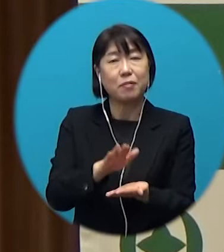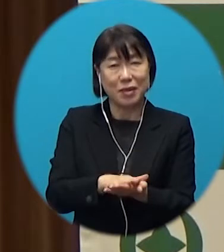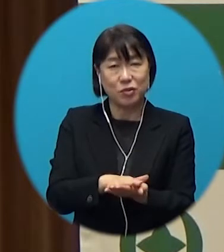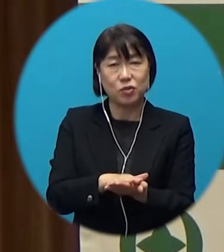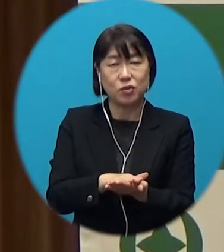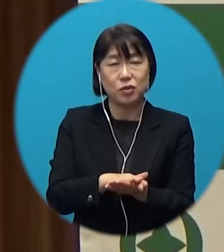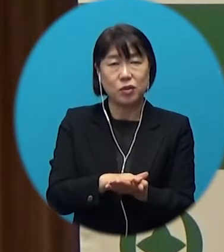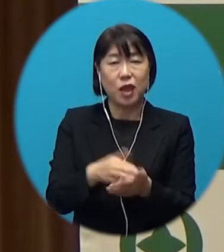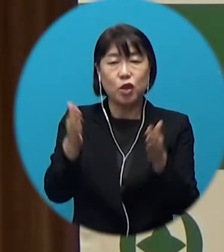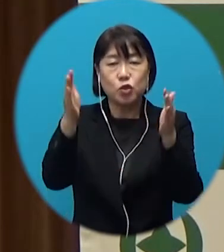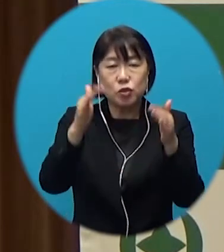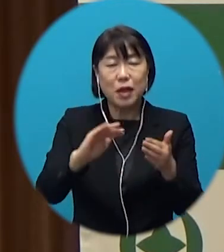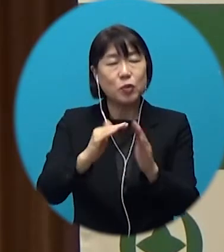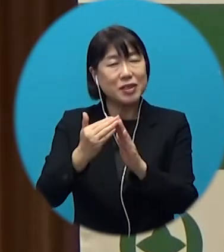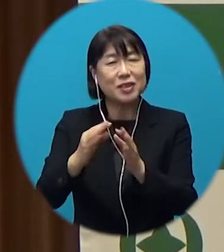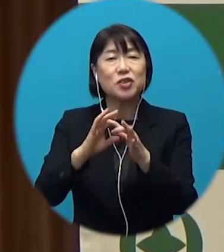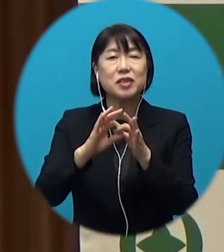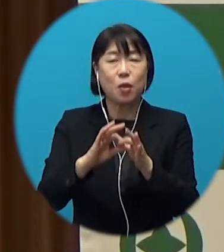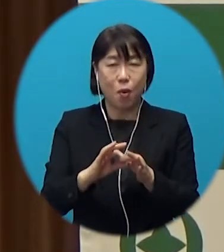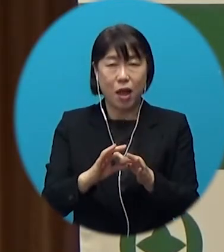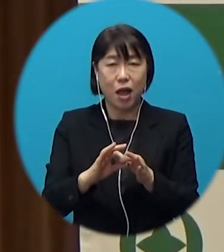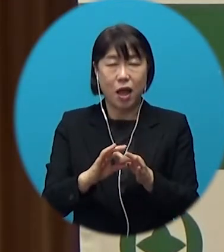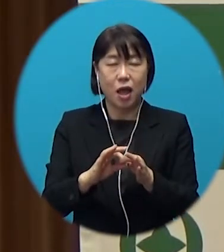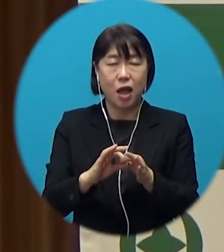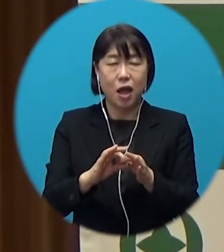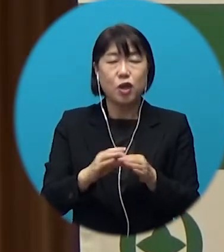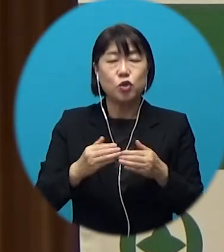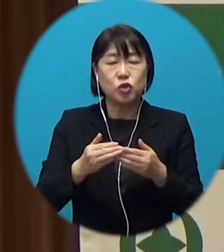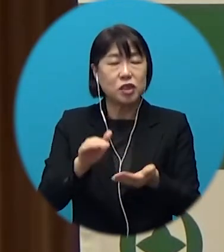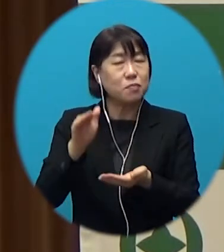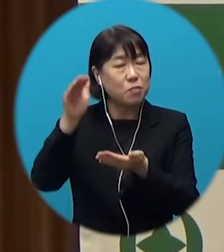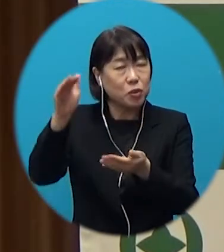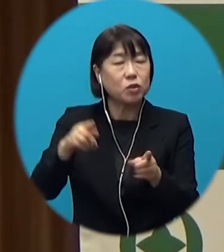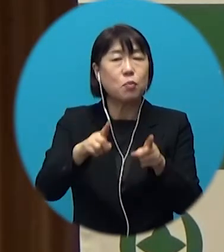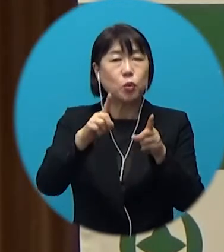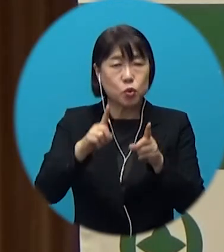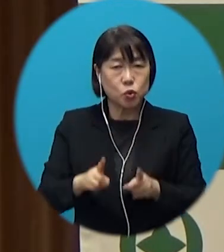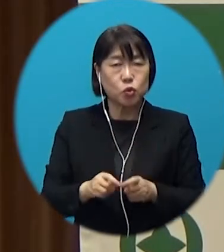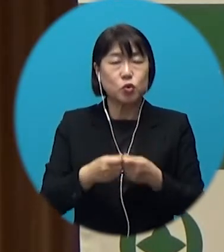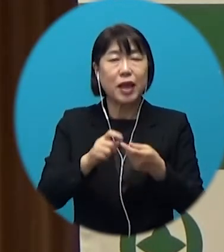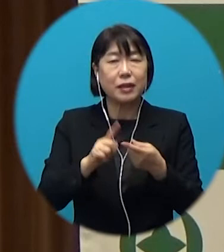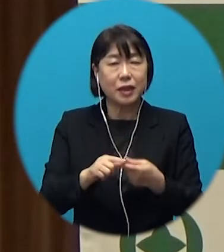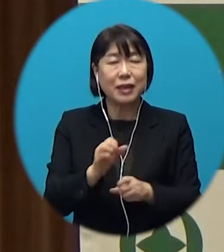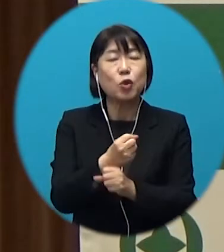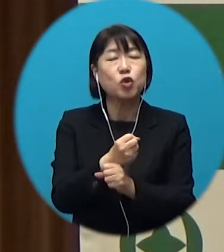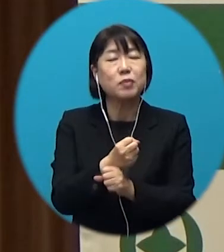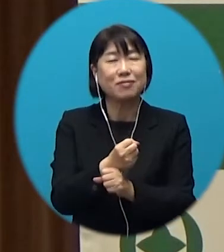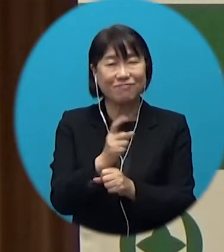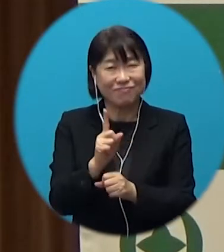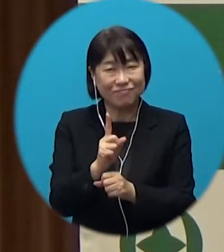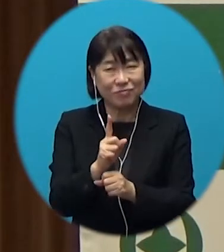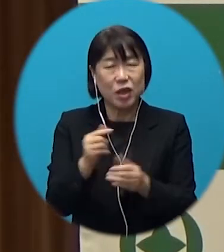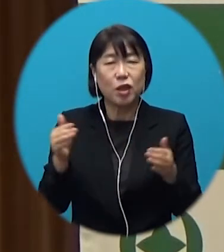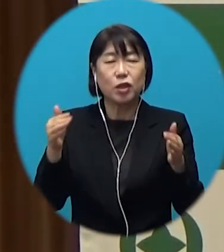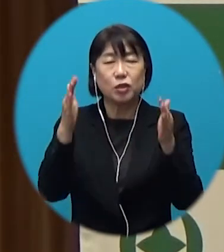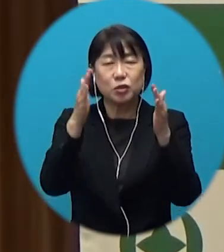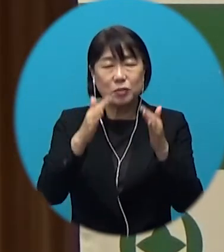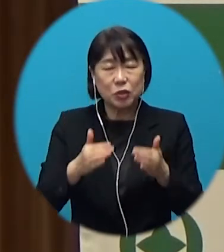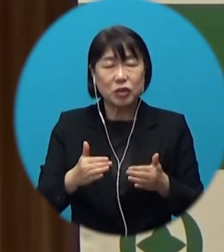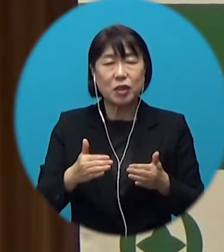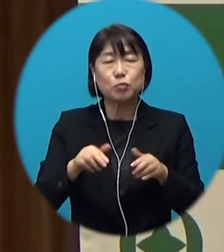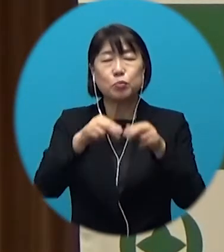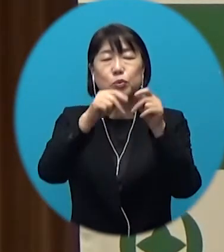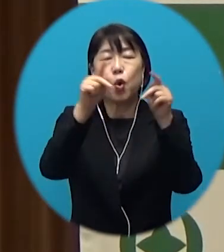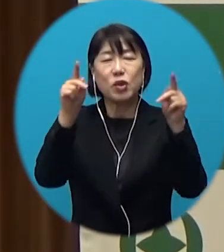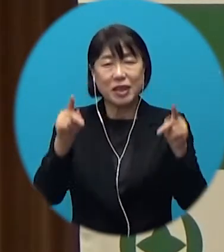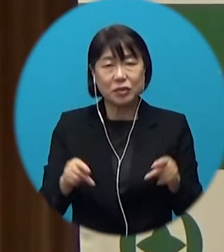マートシティにつきましては、スマートシティ推進ビジョンに基づく具体的な取り組みとしてですね、スマートシティプロジェクト2022